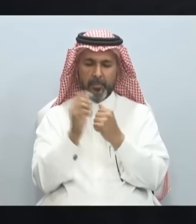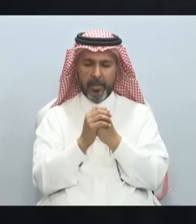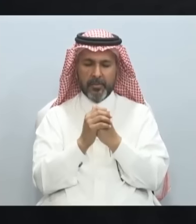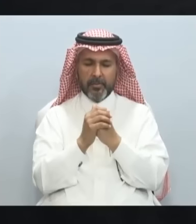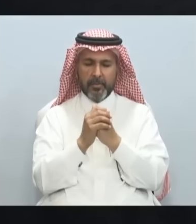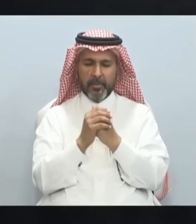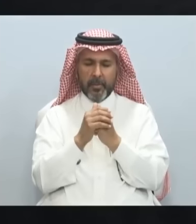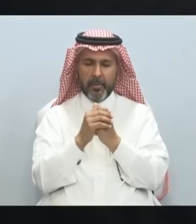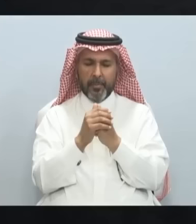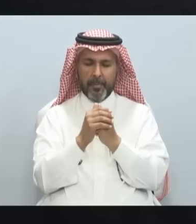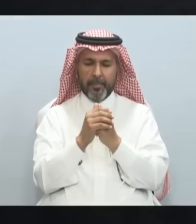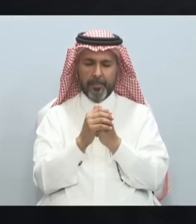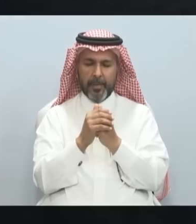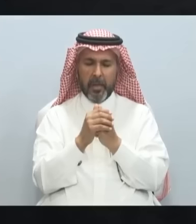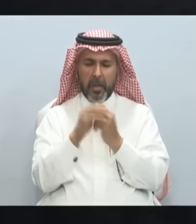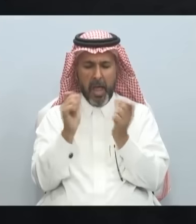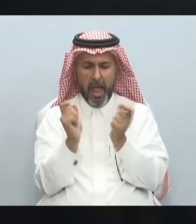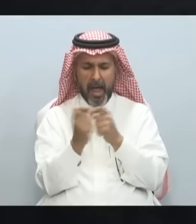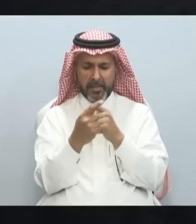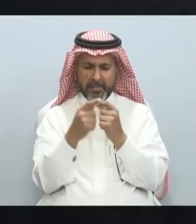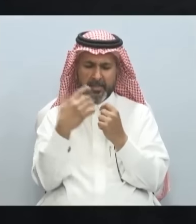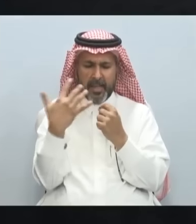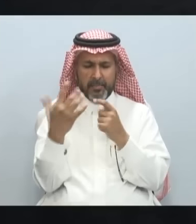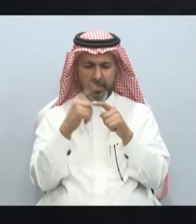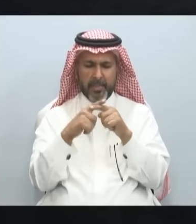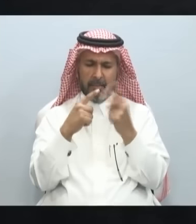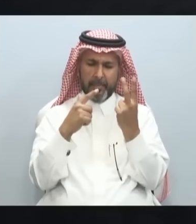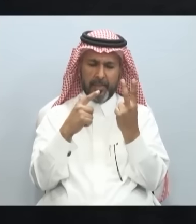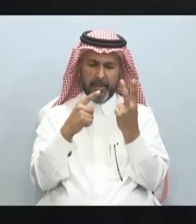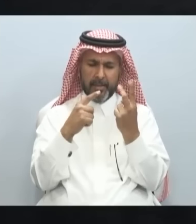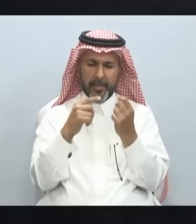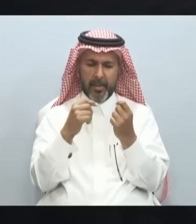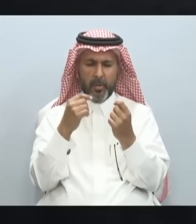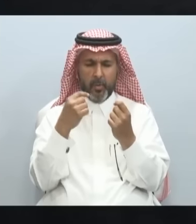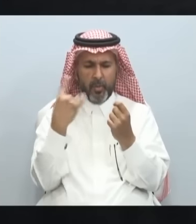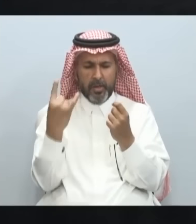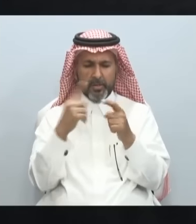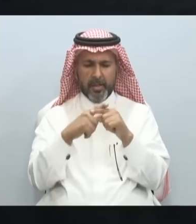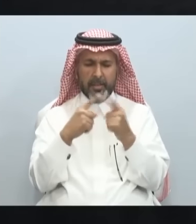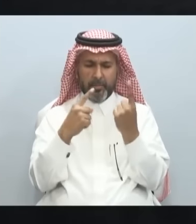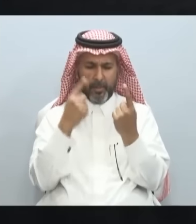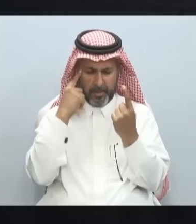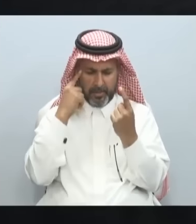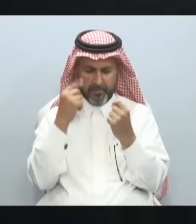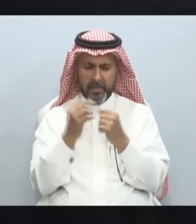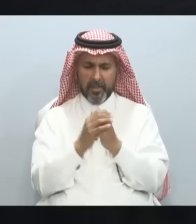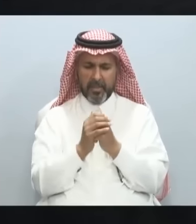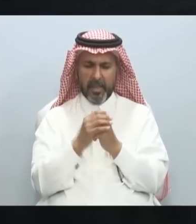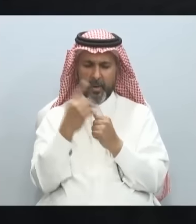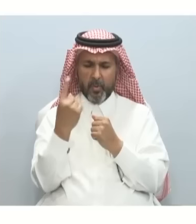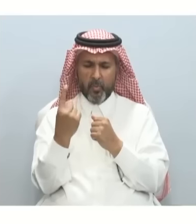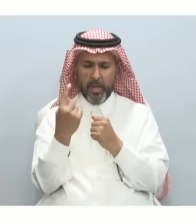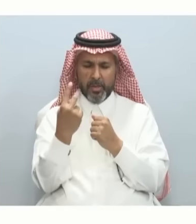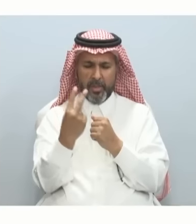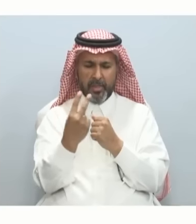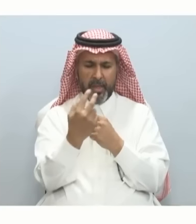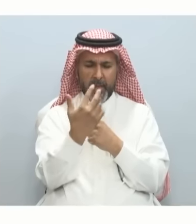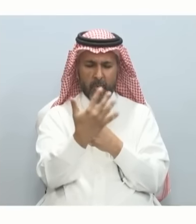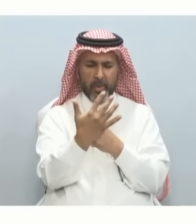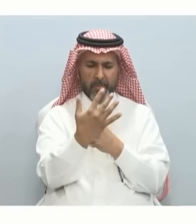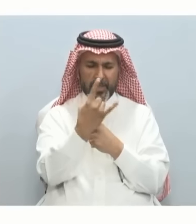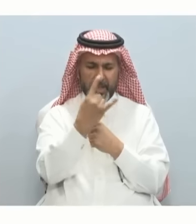كذلك خمسه ضرب اثنان كذلك 10 ضرب واحد اذا لدينا اربعه قواسم